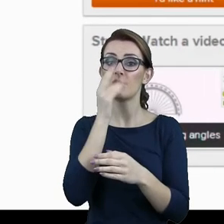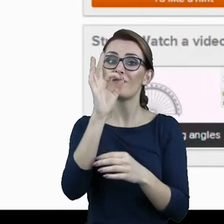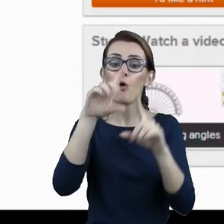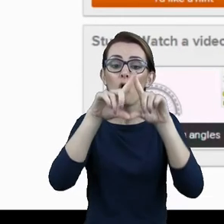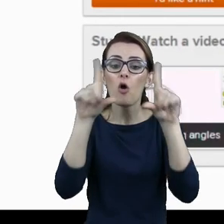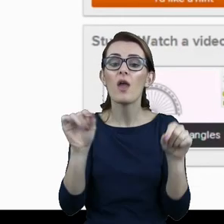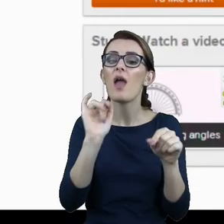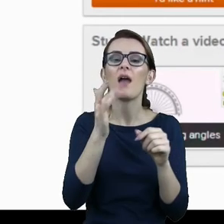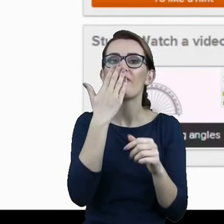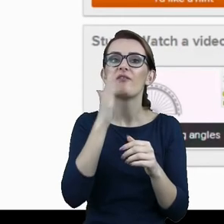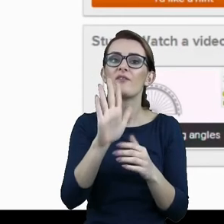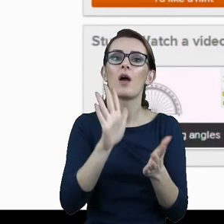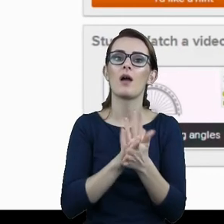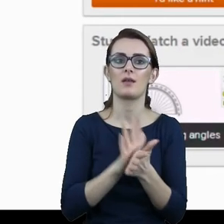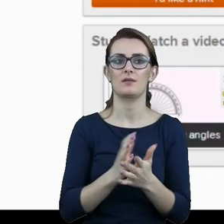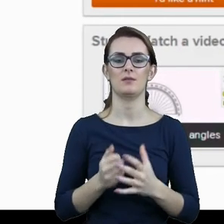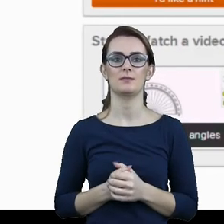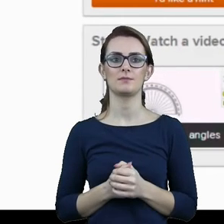obejrzyj swój kątomierz.